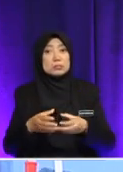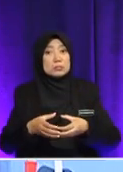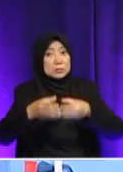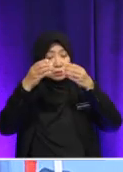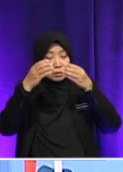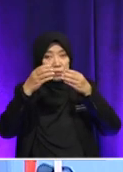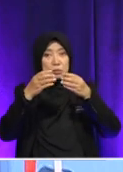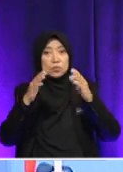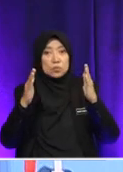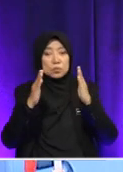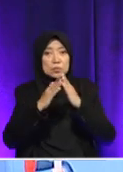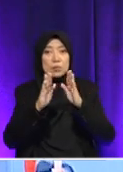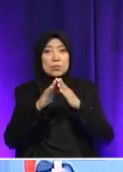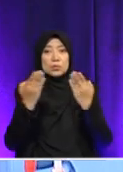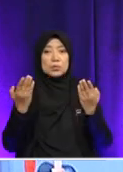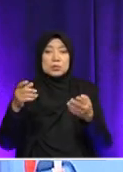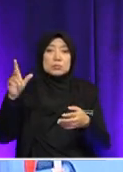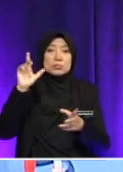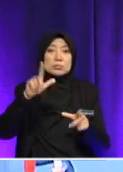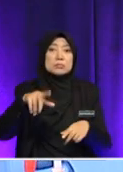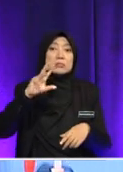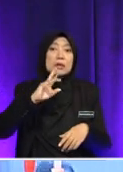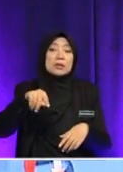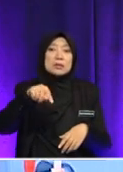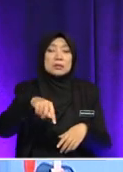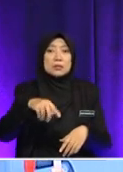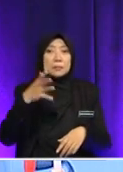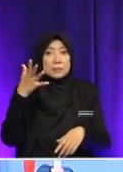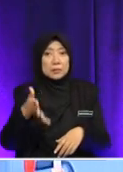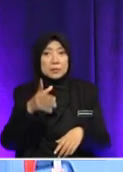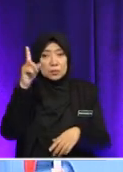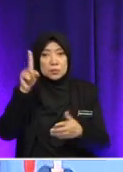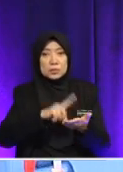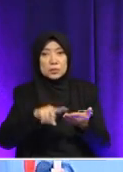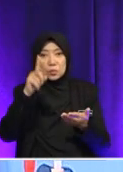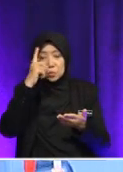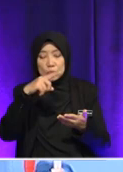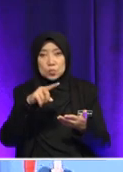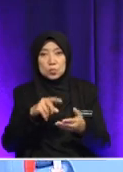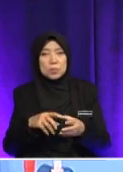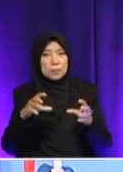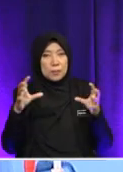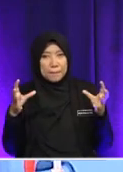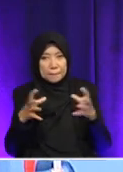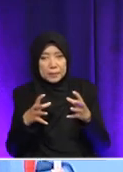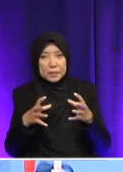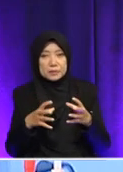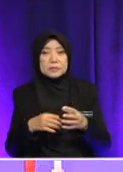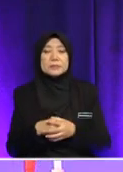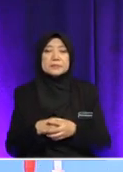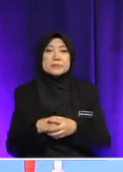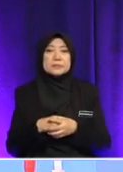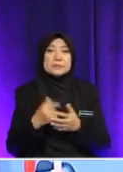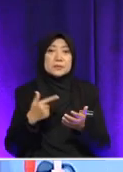bukaan kayu itu dia akan siram dengan air terlebih dahulu biarkan selama seminggu dua untuk lebih mampet lagi lah keras lagi